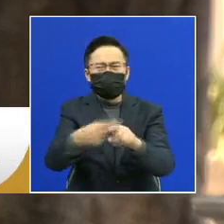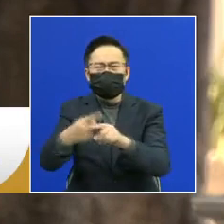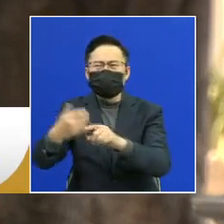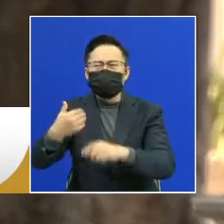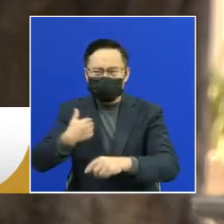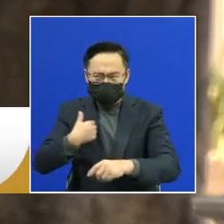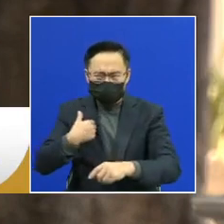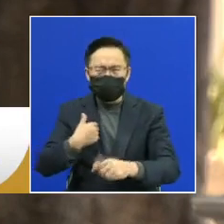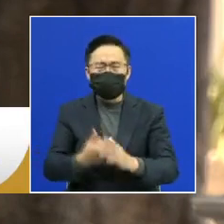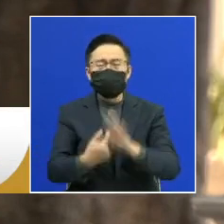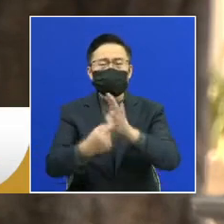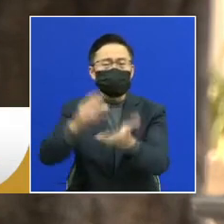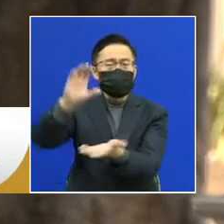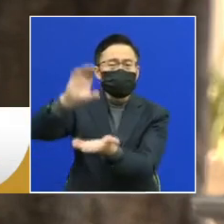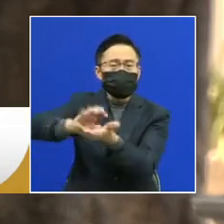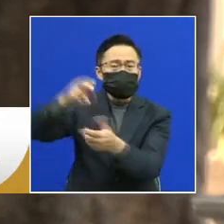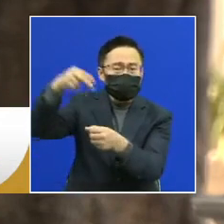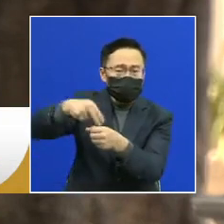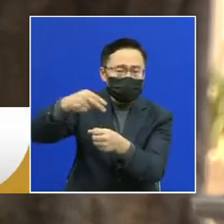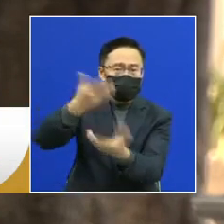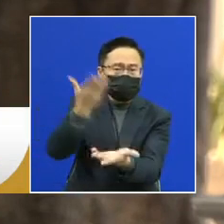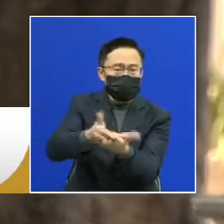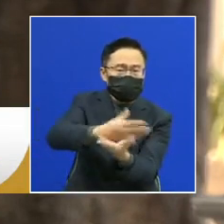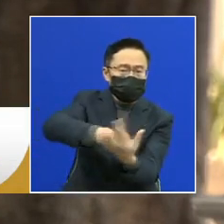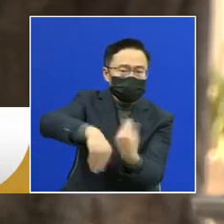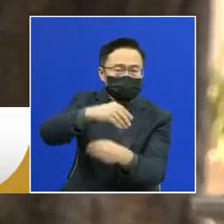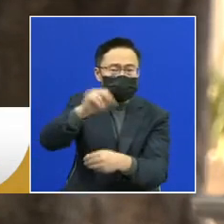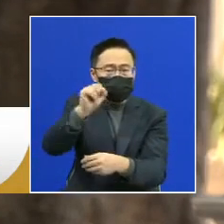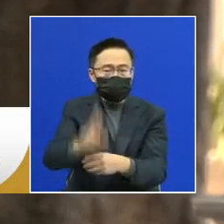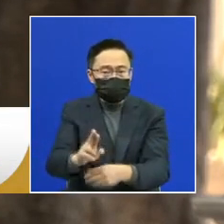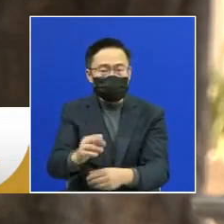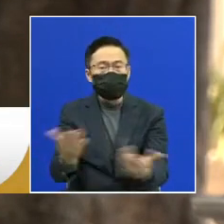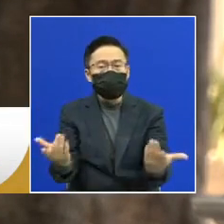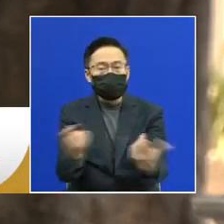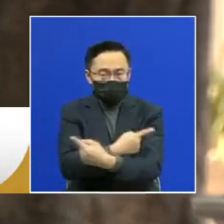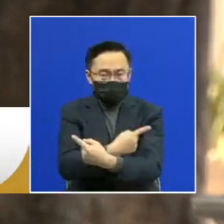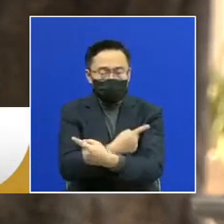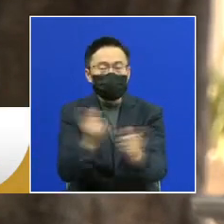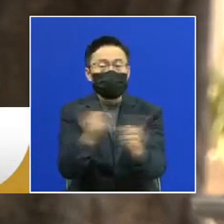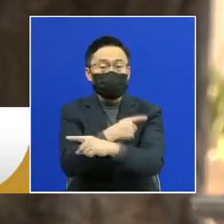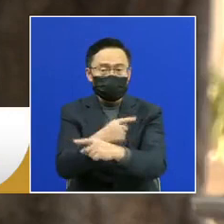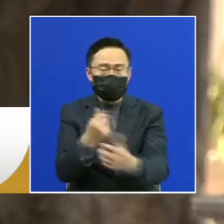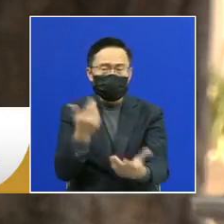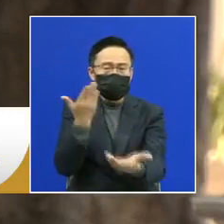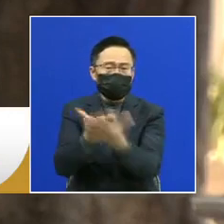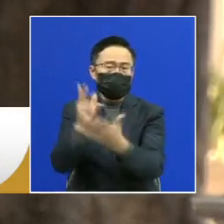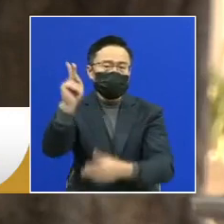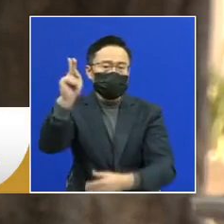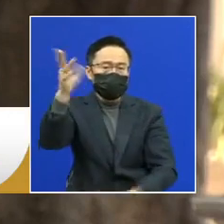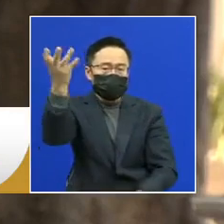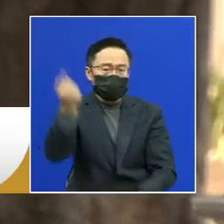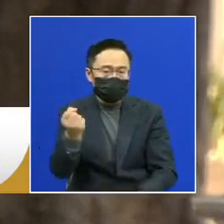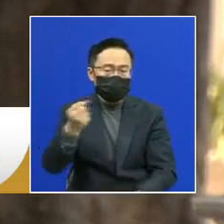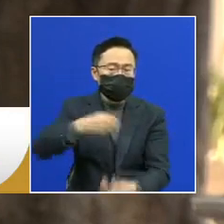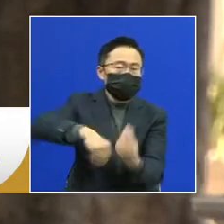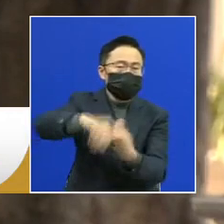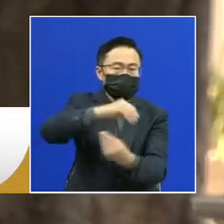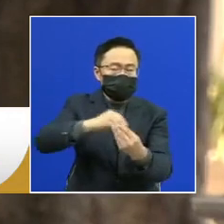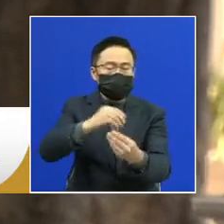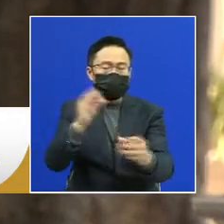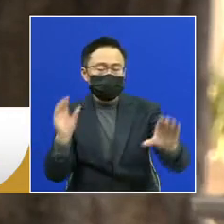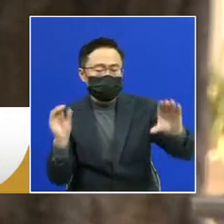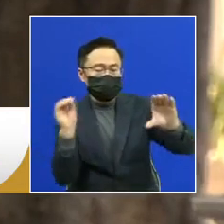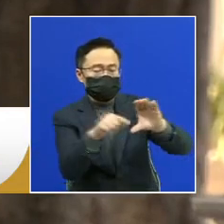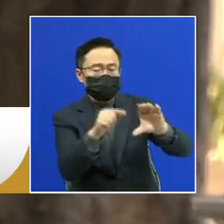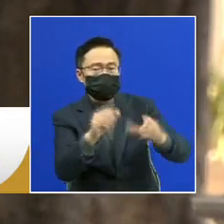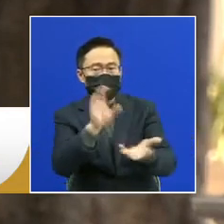อะไรอ่ะกองทุนน้ำมันก็จะรู้น้ำมันการเดิมวงเงินกู้กรอบเงินกู้ให้สำหรับที่จะชดเชยตรงนี้แทนเพราะขนาดมันก็ติดลบ